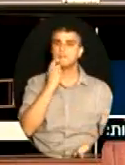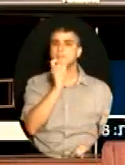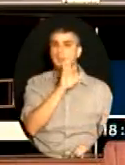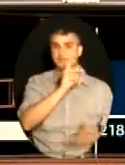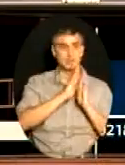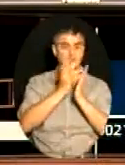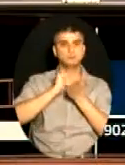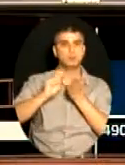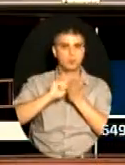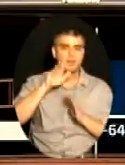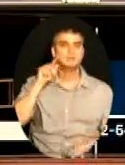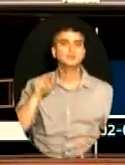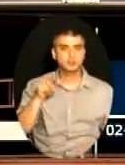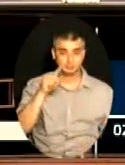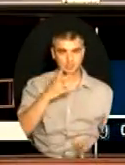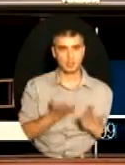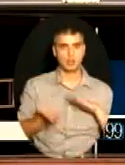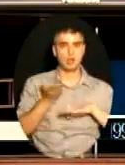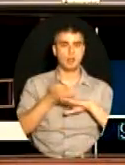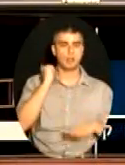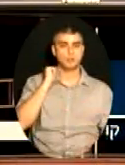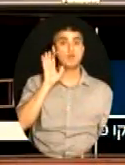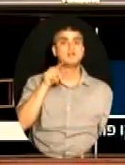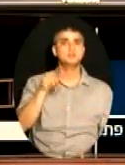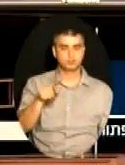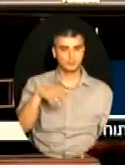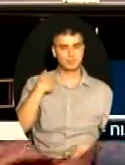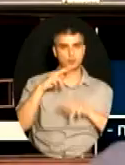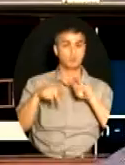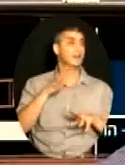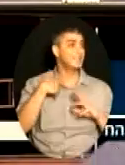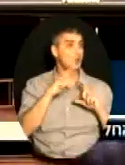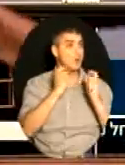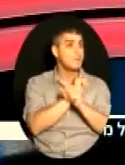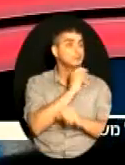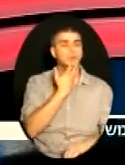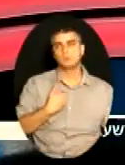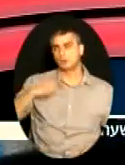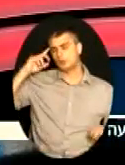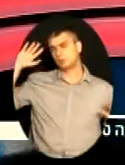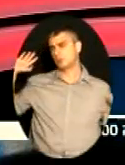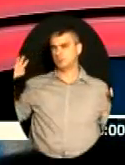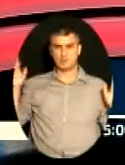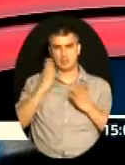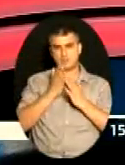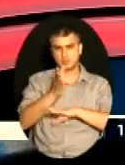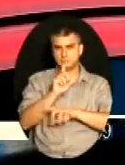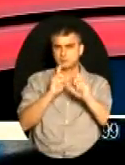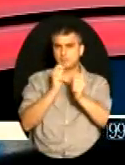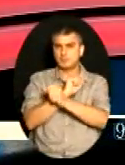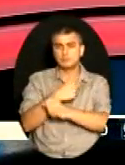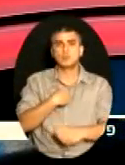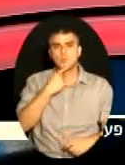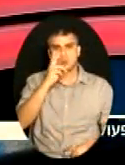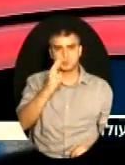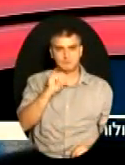שהם כותבים, גם שמה זה עלה אתמול, וגם שמה יהיה טיפול. יהיו מעצרים של רבנים? אני לא יודע. אתה כבר נכנס למעצרים. אני אומר, קודם